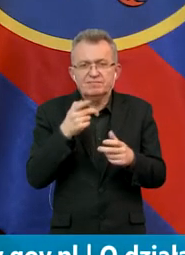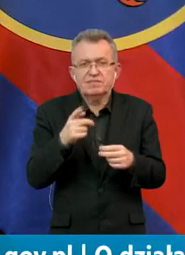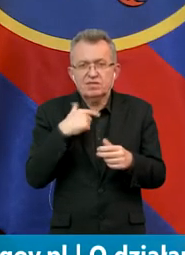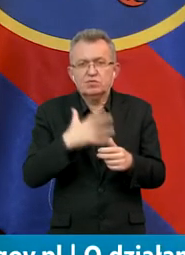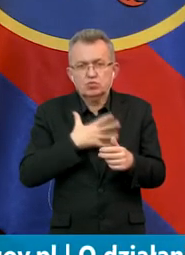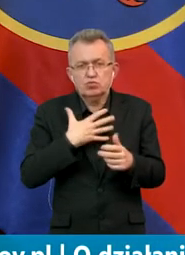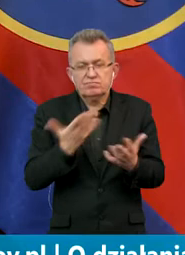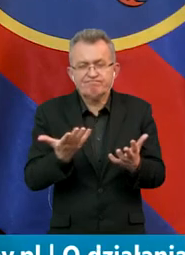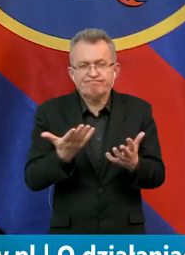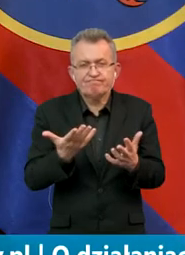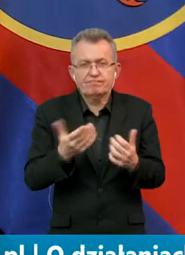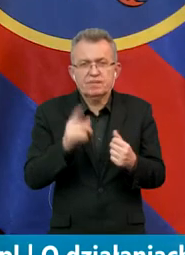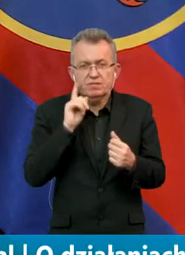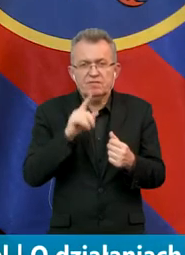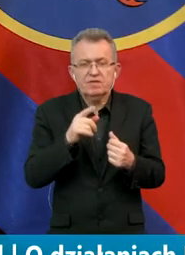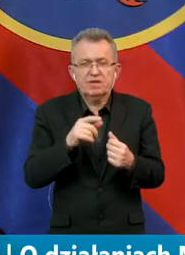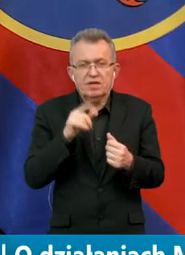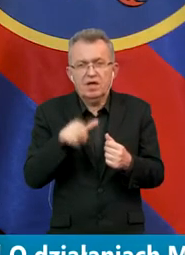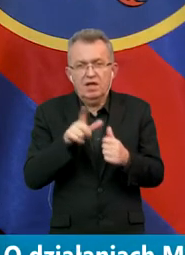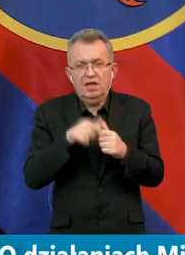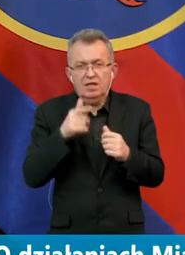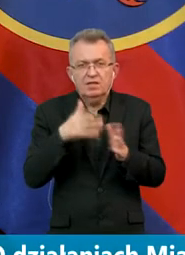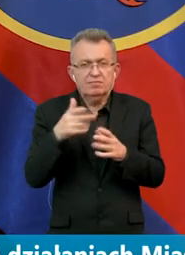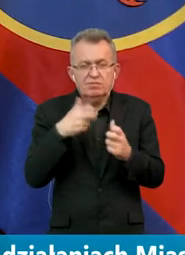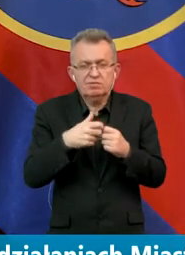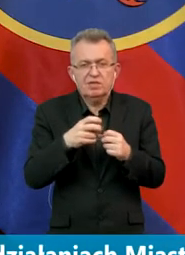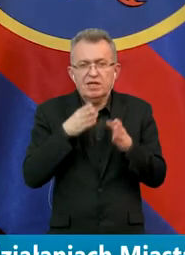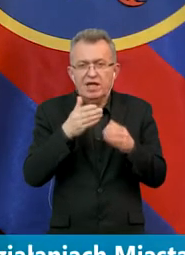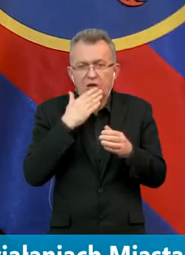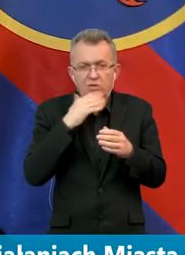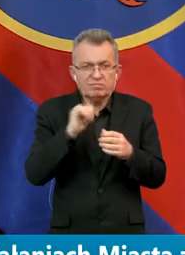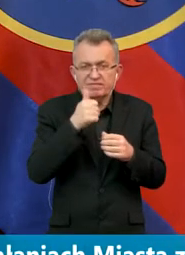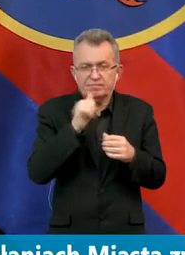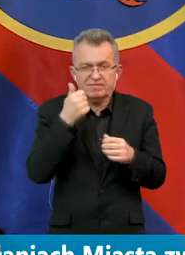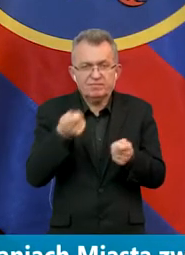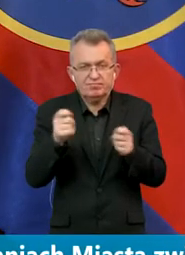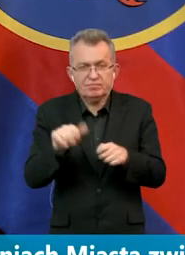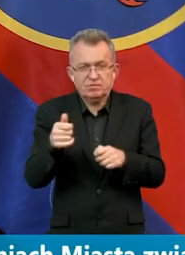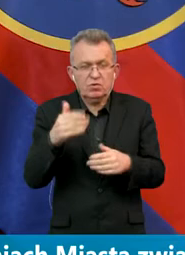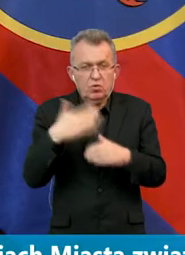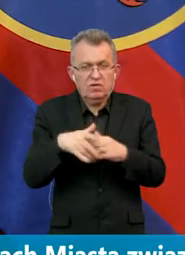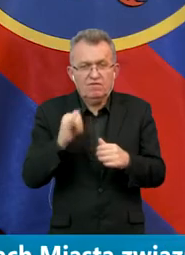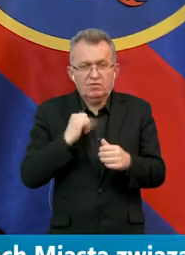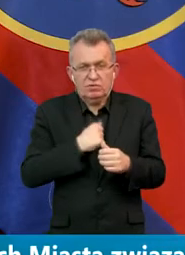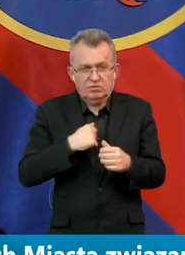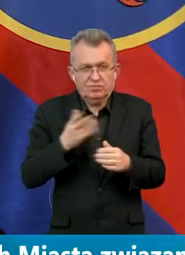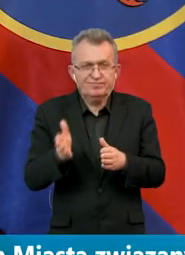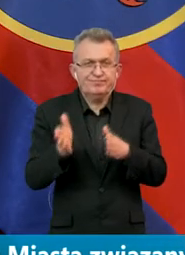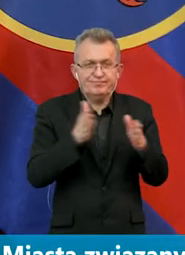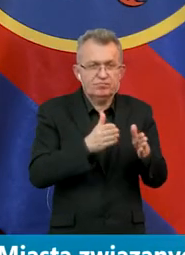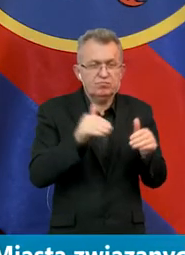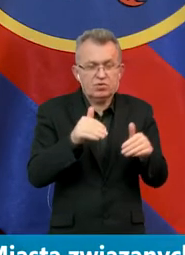odczuwam te konsekwencje. Natomiast na pewno nie możemy ruszać Jagiellońskiej, dopóki nie zamkniemy tematu związanego z Wojska Polskiego, czyli tutaj